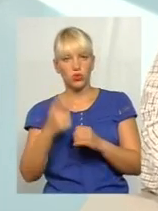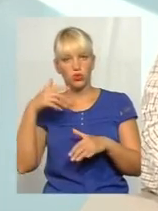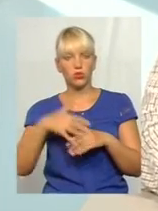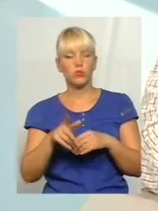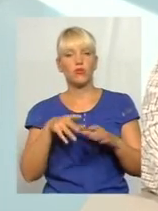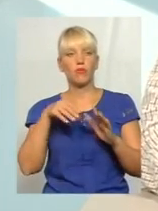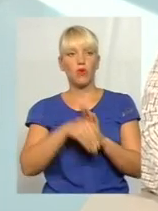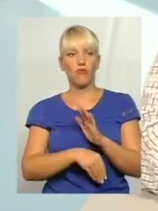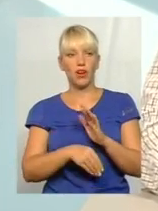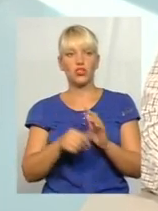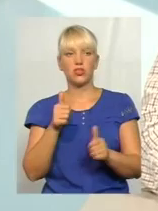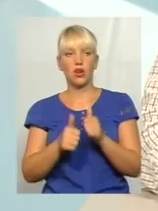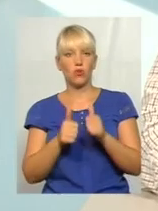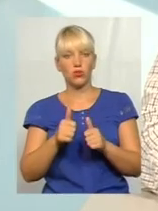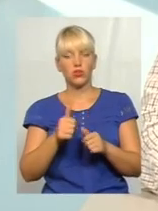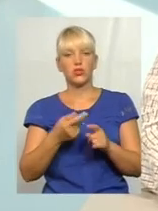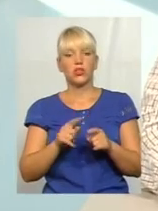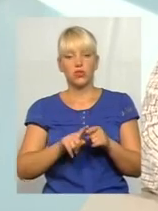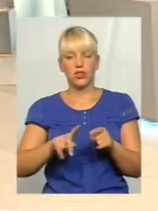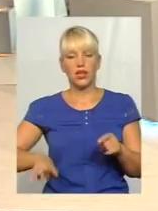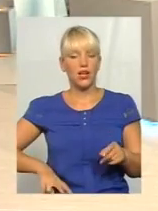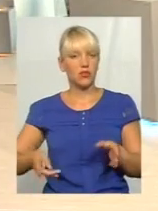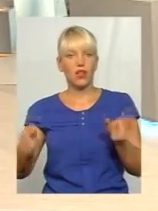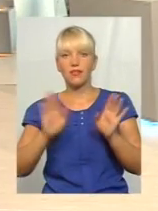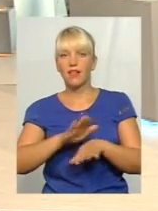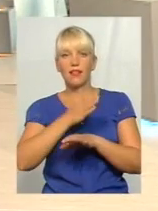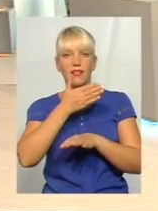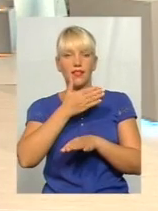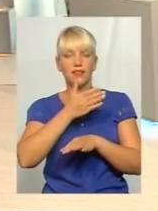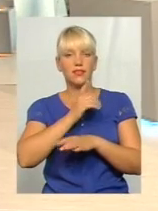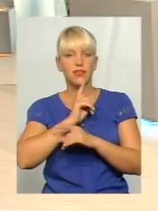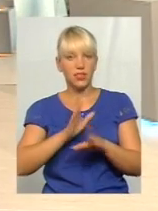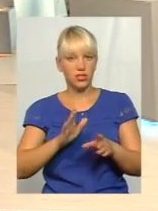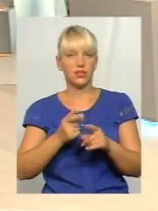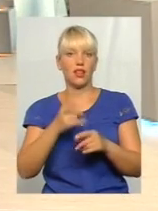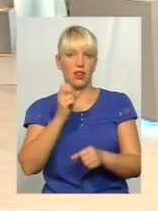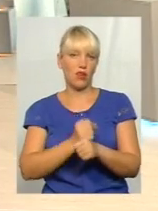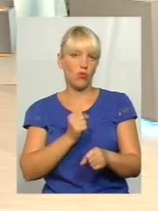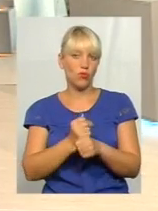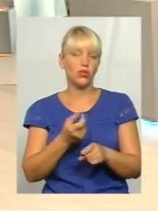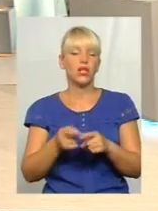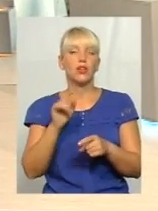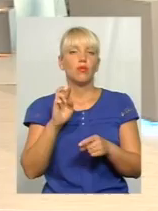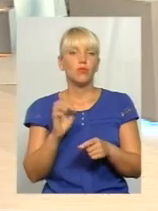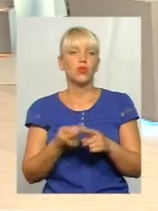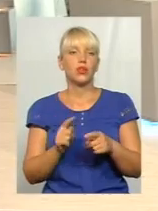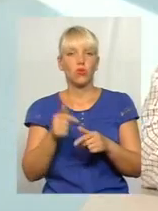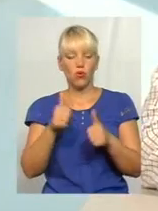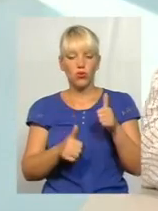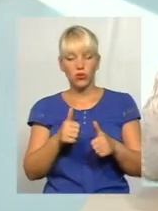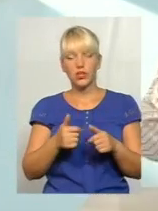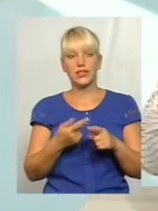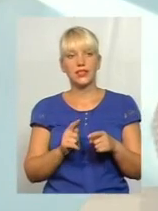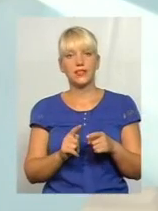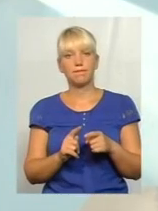скоріше за все його не залишить на роботі та тому що конкурс Ну більш імовірно залишитись на роботі